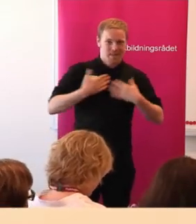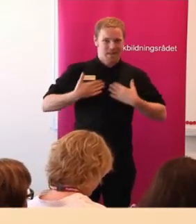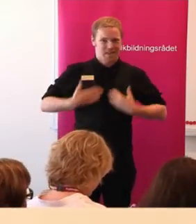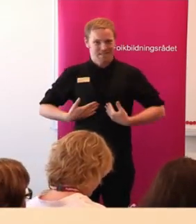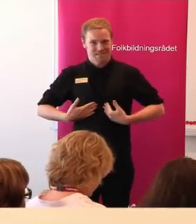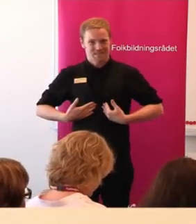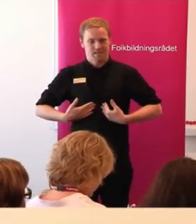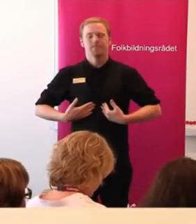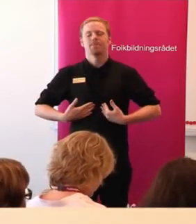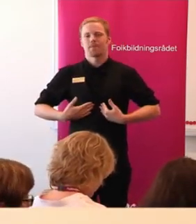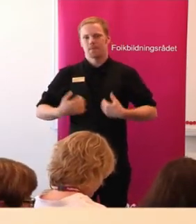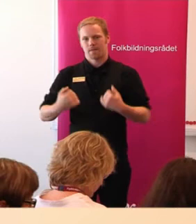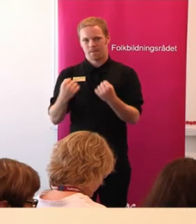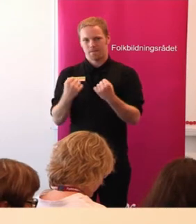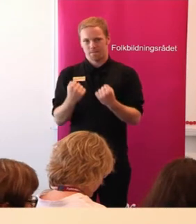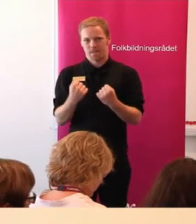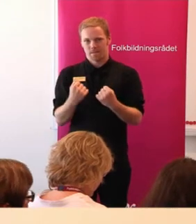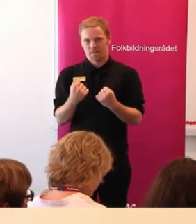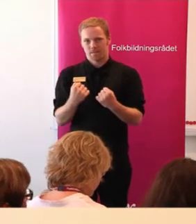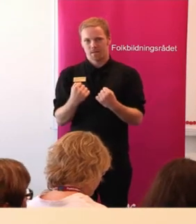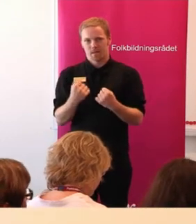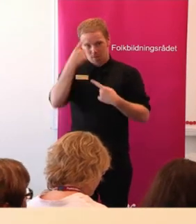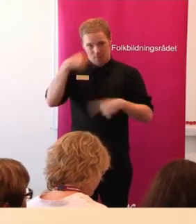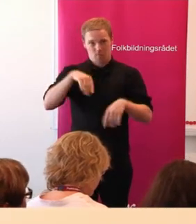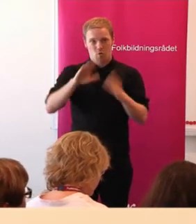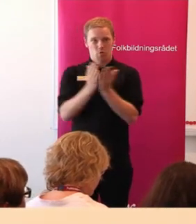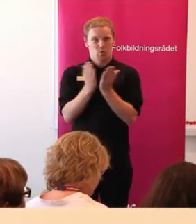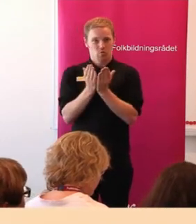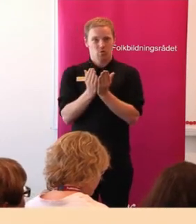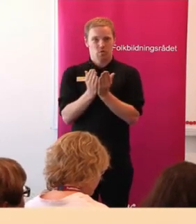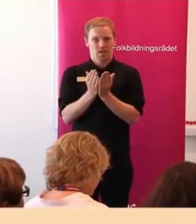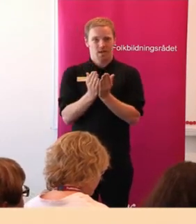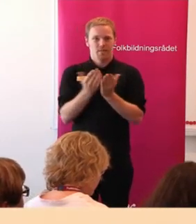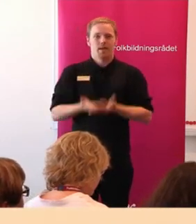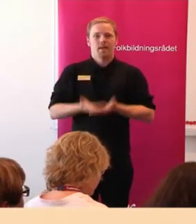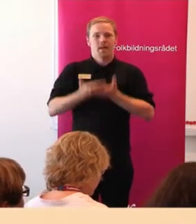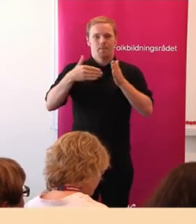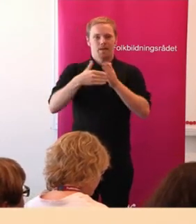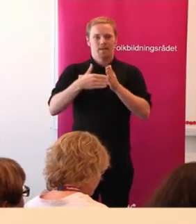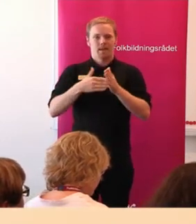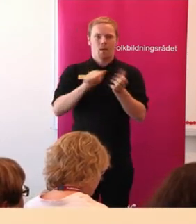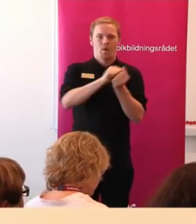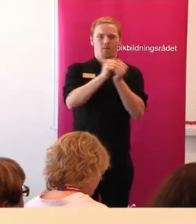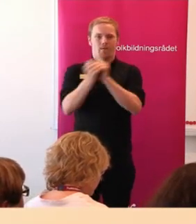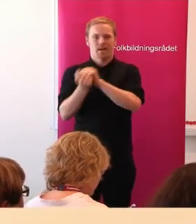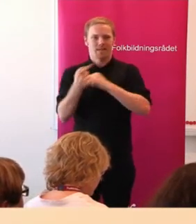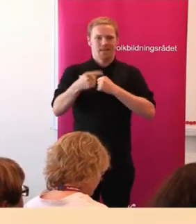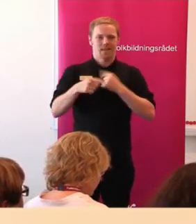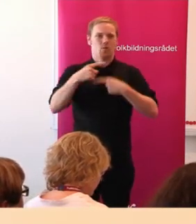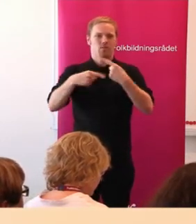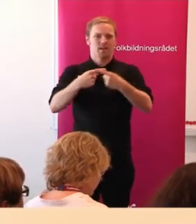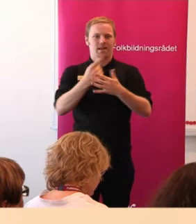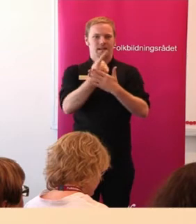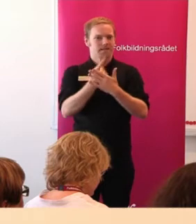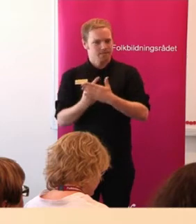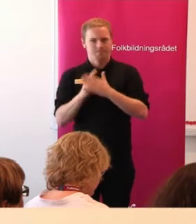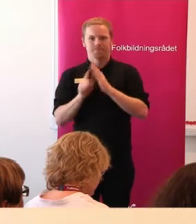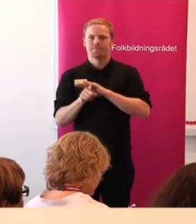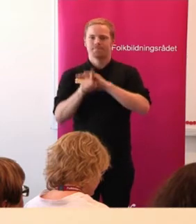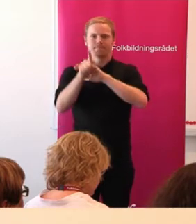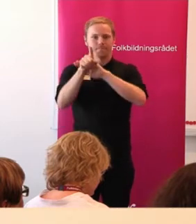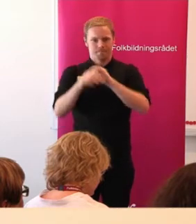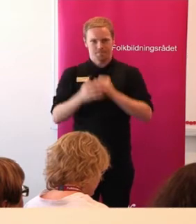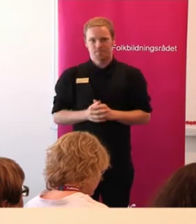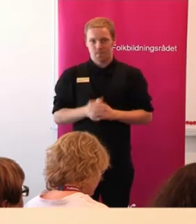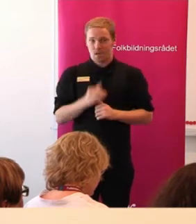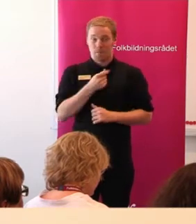Och då är ju folkhögskolorna jätteviktiga för att hjälpa till och ändra den utvecklingen. Mm. En del har det väldigt bra, men en del har det faktiskt väldigt dåligt